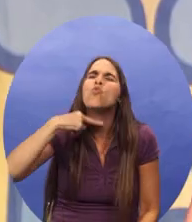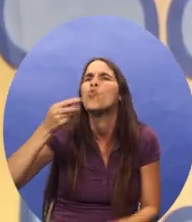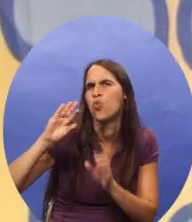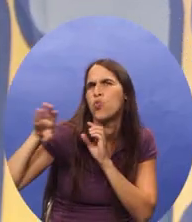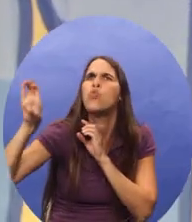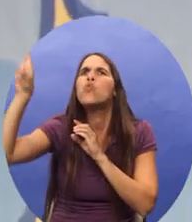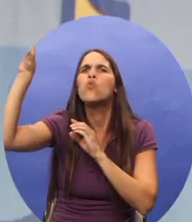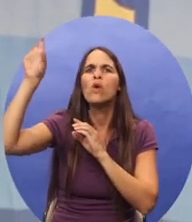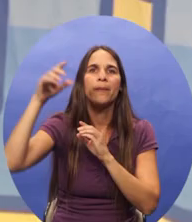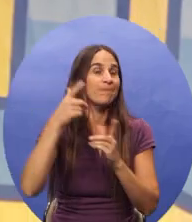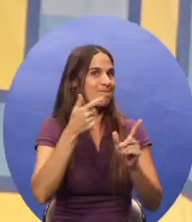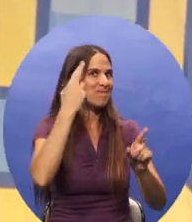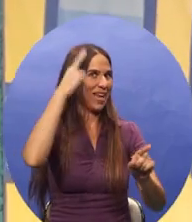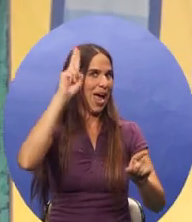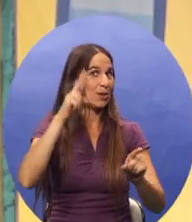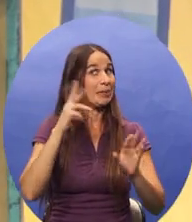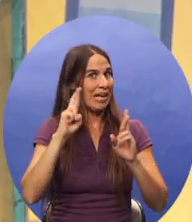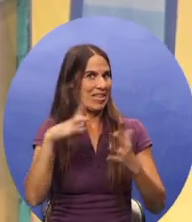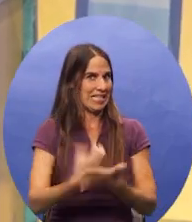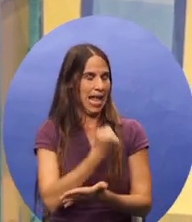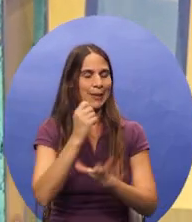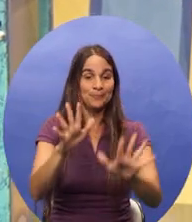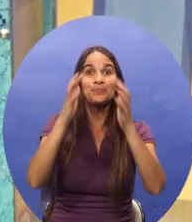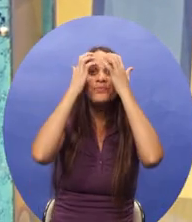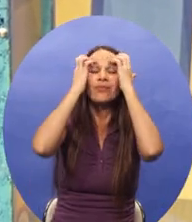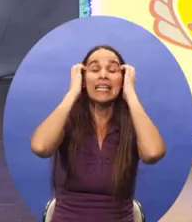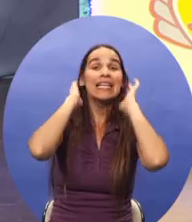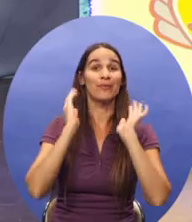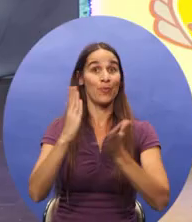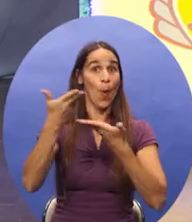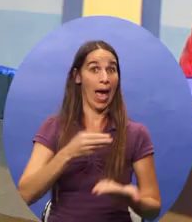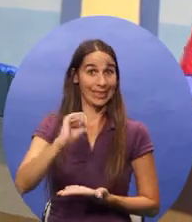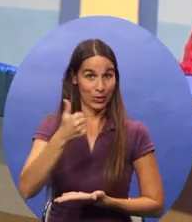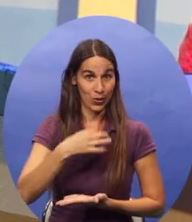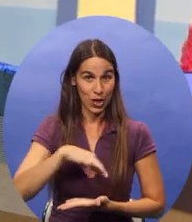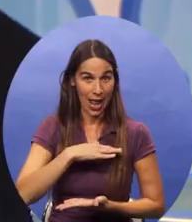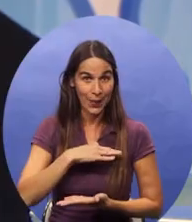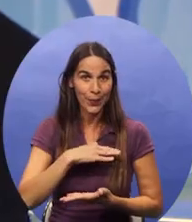יש לי רעיון, אני ממש מקווה שזה יעבוד. האורח הראשון שלנו...